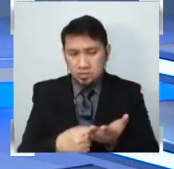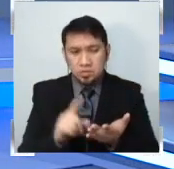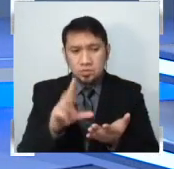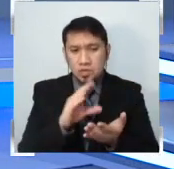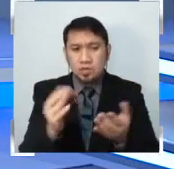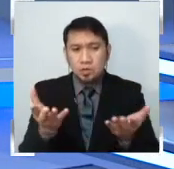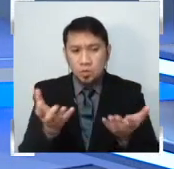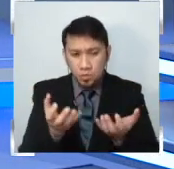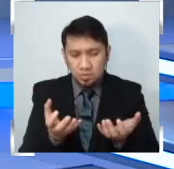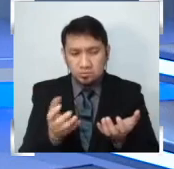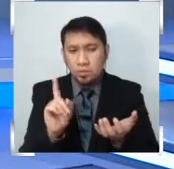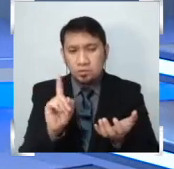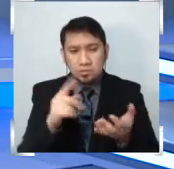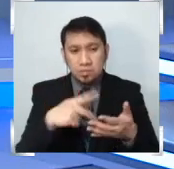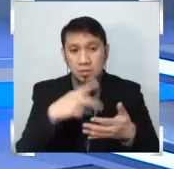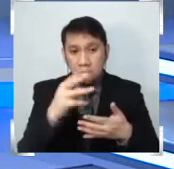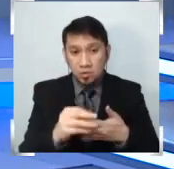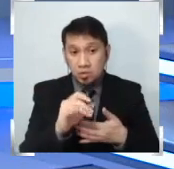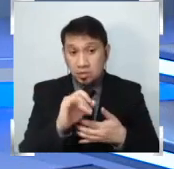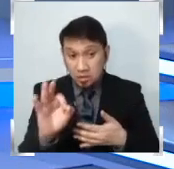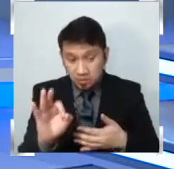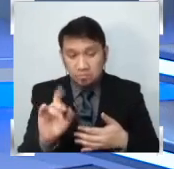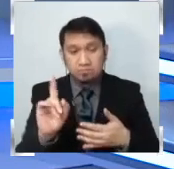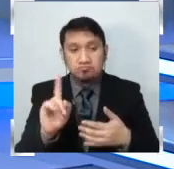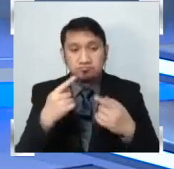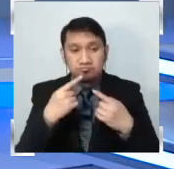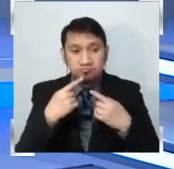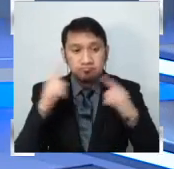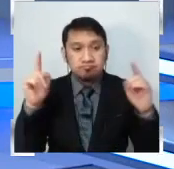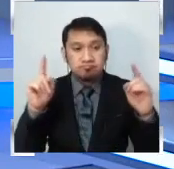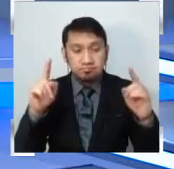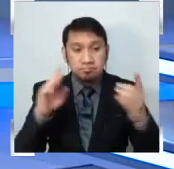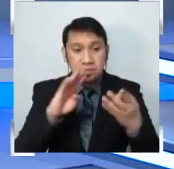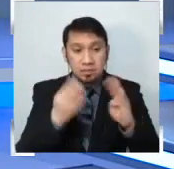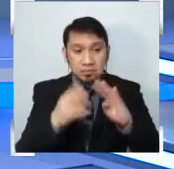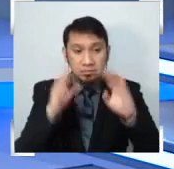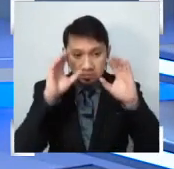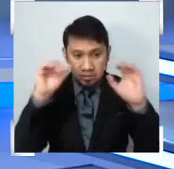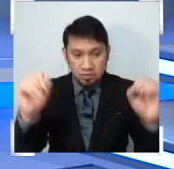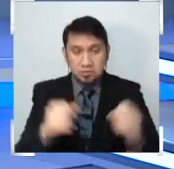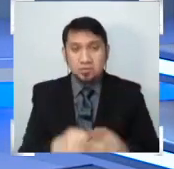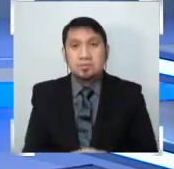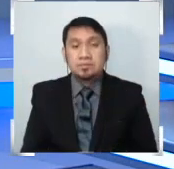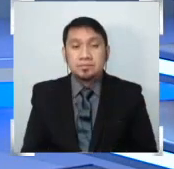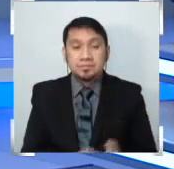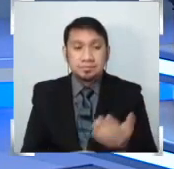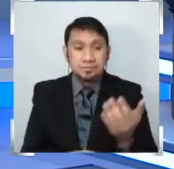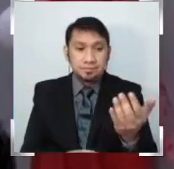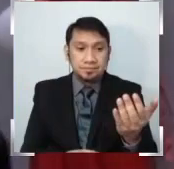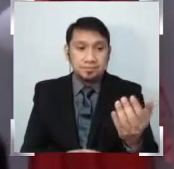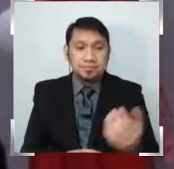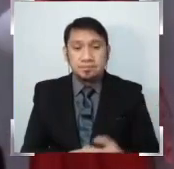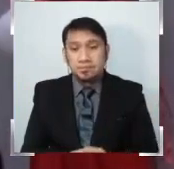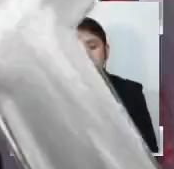palarin sa Eleksyon 2022. Saksi, sina Sandra Aguinaldo at Salima Refran.